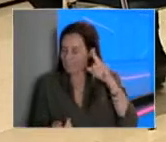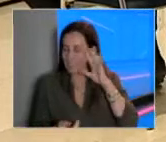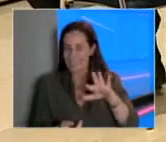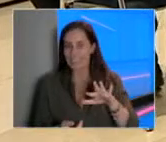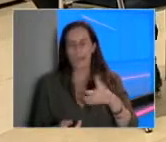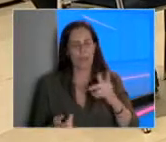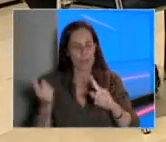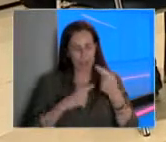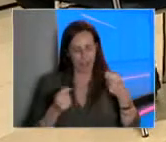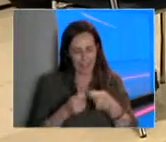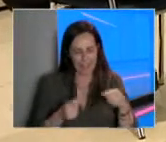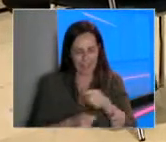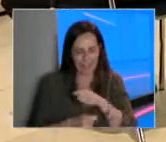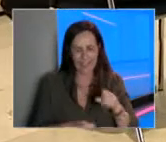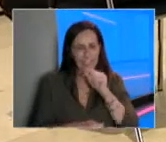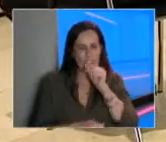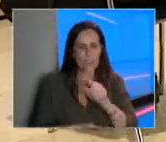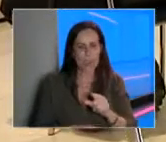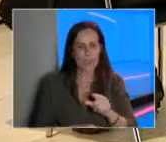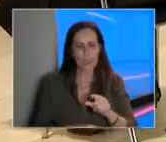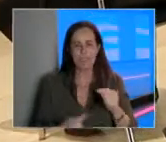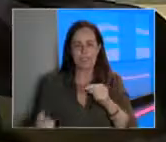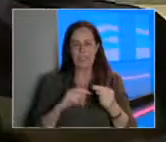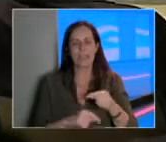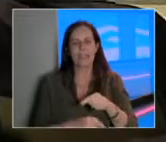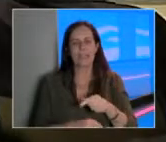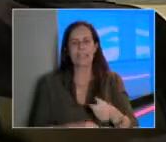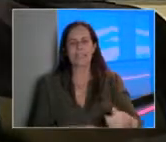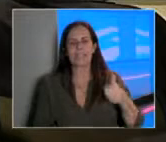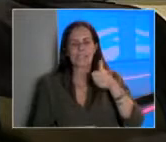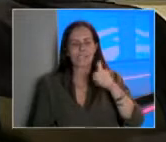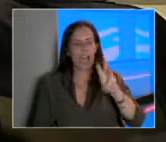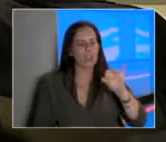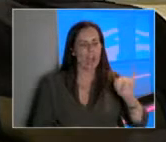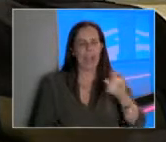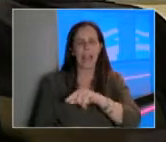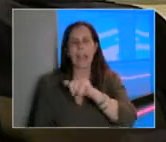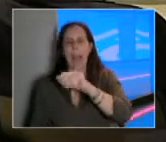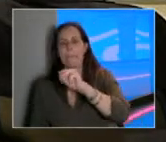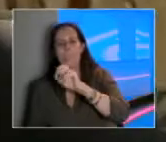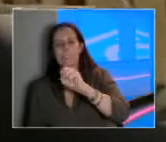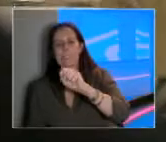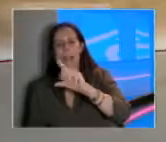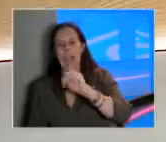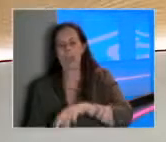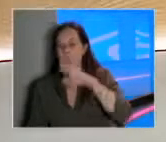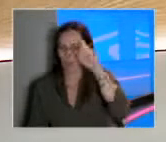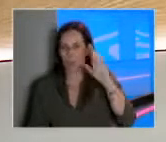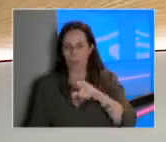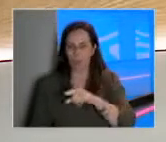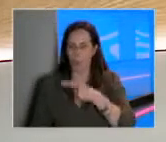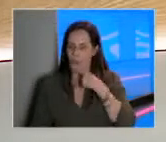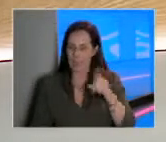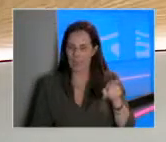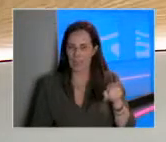זה התכתוב את ה... ציוצים, או קרב הציוצים בין השר יזהר שי לשר דוד אמסלם, כשדוד אמסלם אומר,